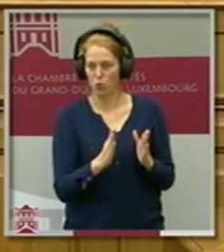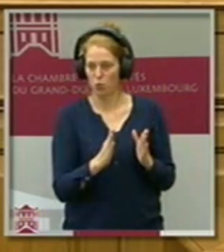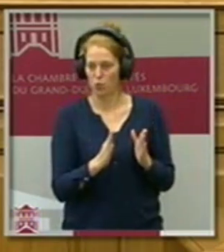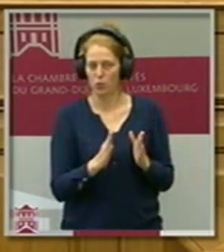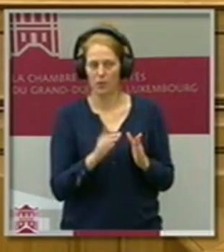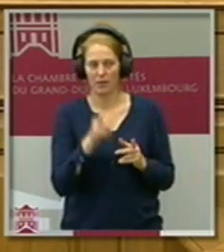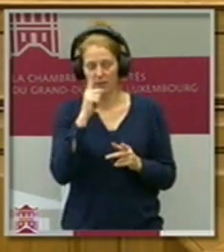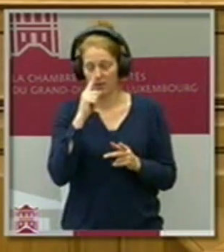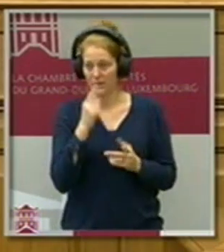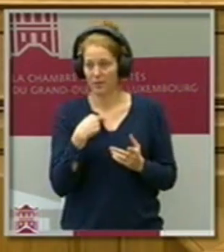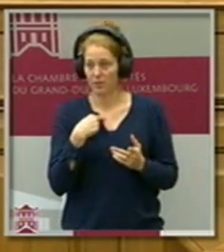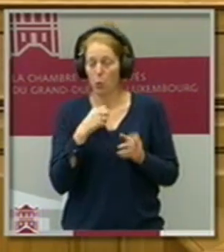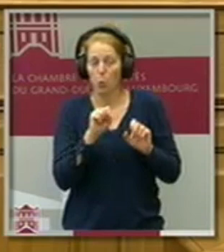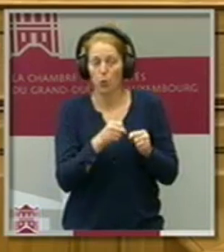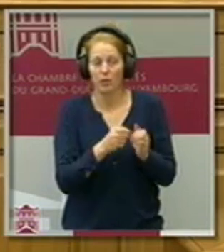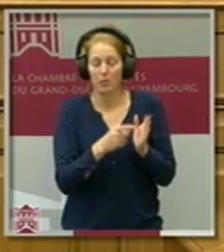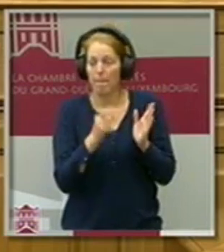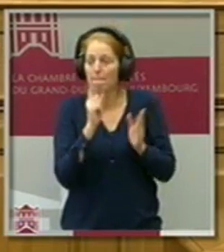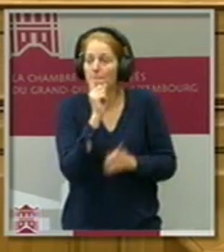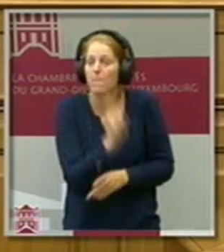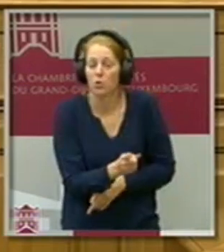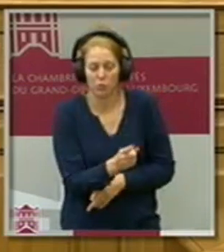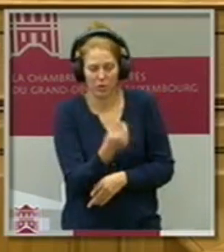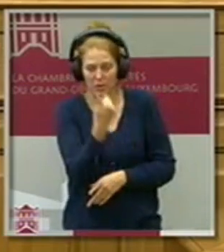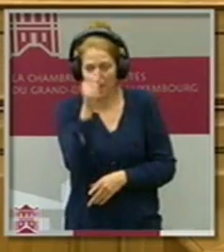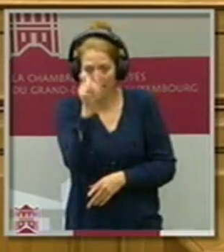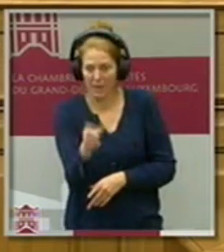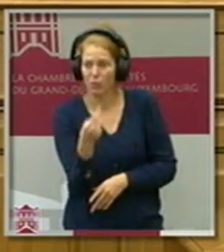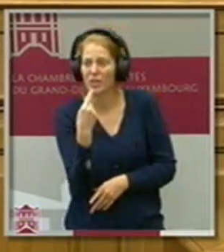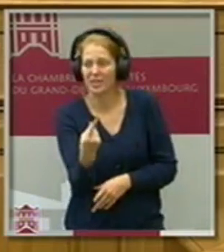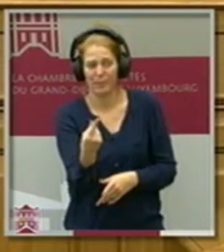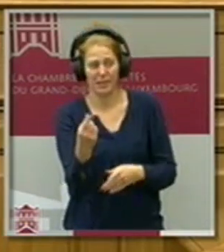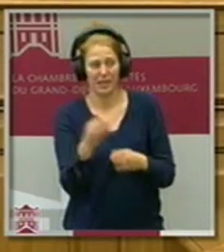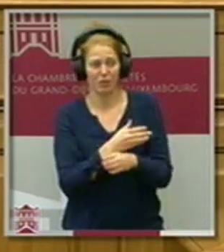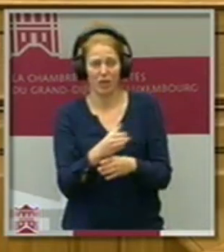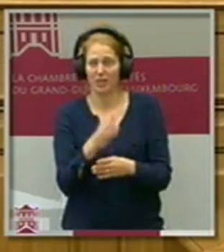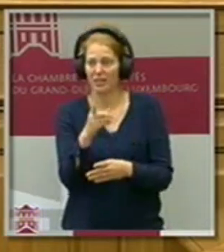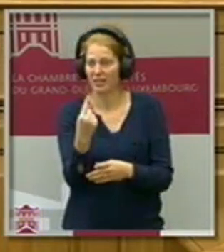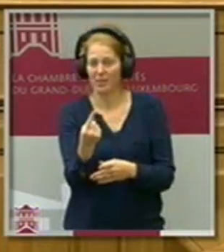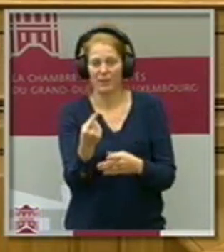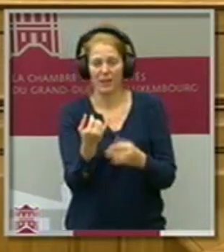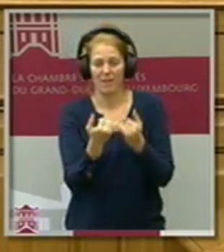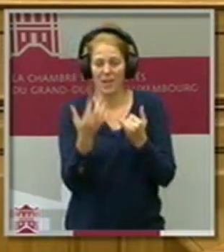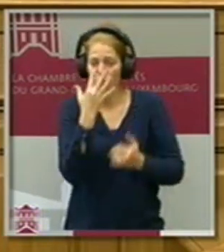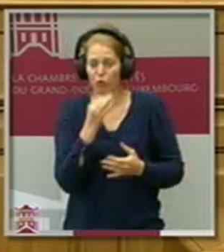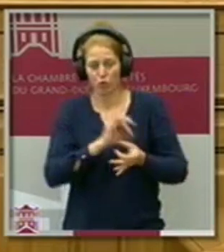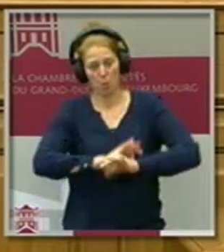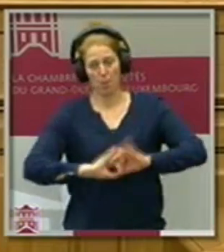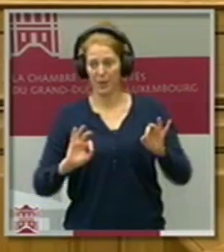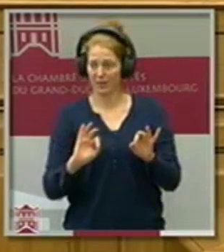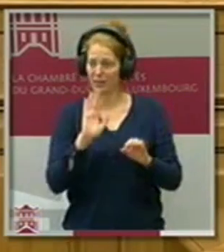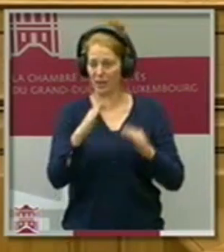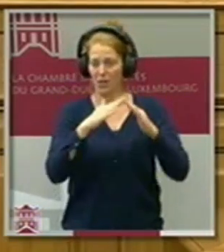Leute müssen sie bauen. Es muss jeder Rang nach Freigestalt gehen, sein Haus so zu bauen, wie hier meint, dass er am besten an